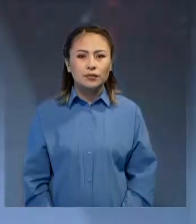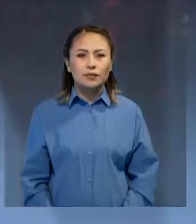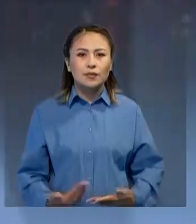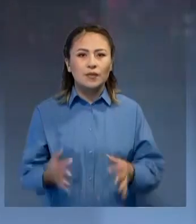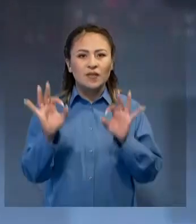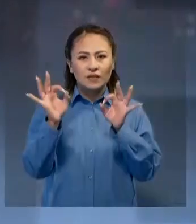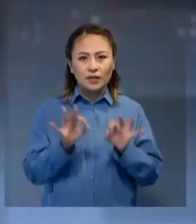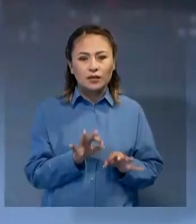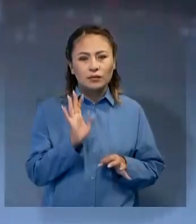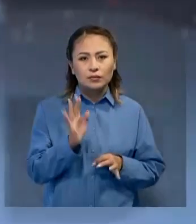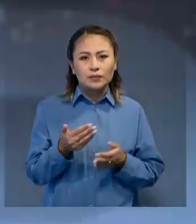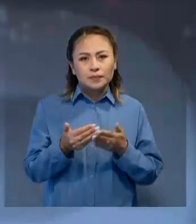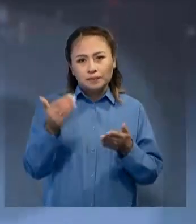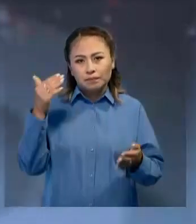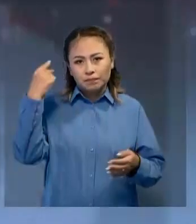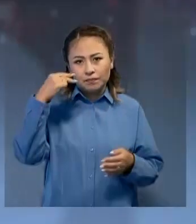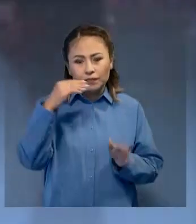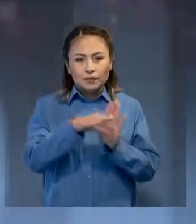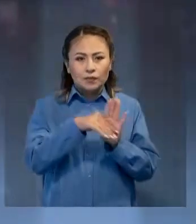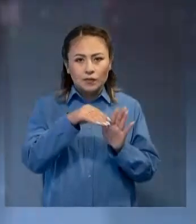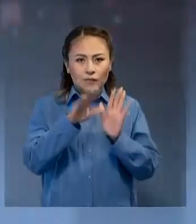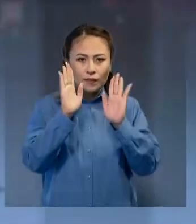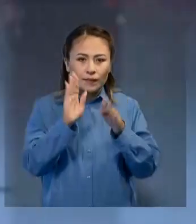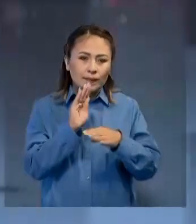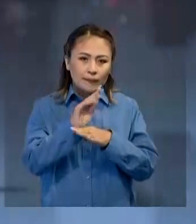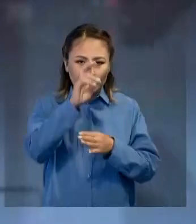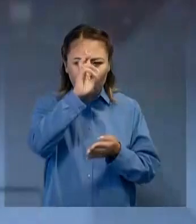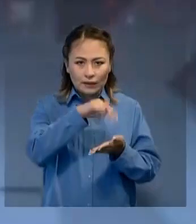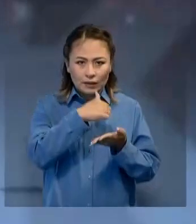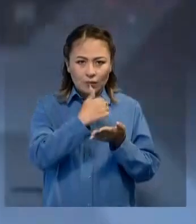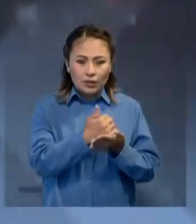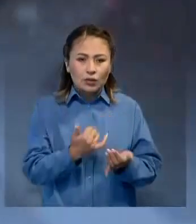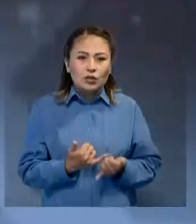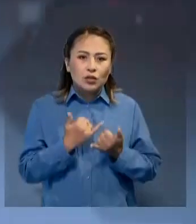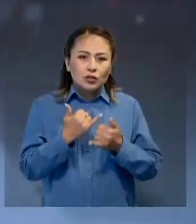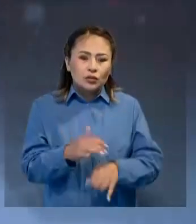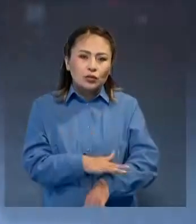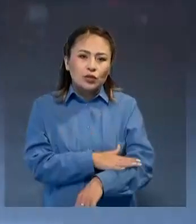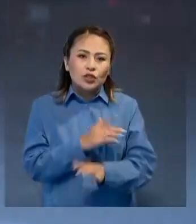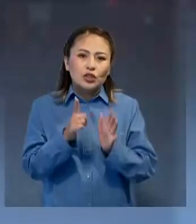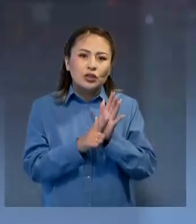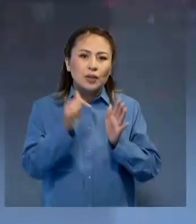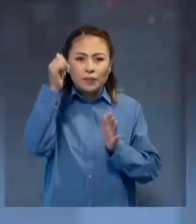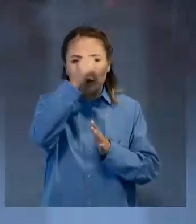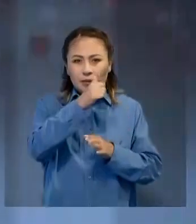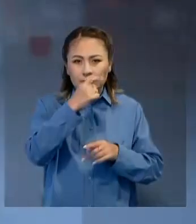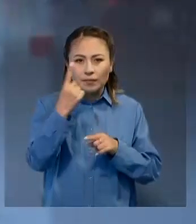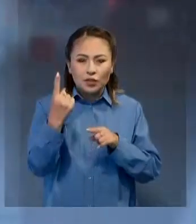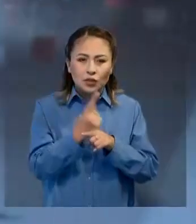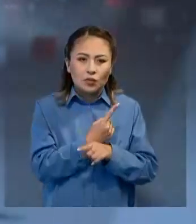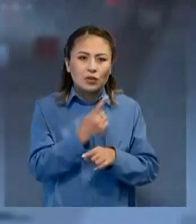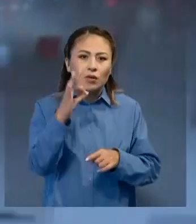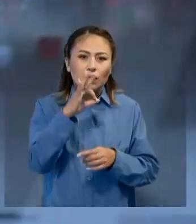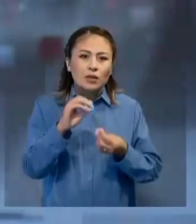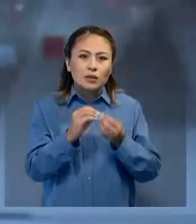Осы күзде елден кезектен тыс президент сайлау өтеді. Сонымен қатар мемлекет басшысы мандатының ұзақтығын 7 жылдық бір мерзіммен